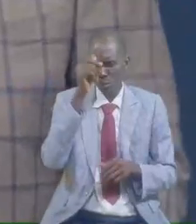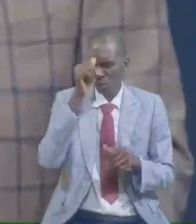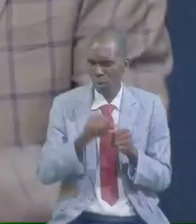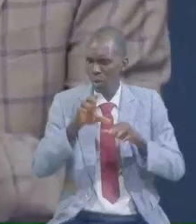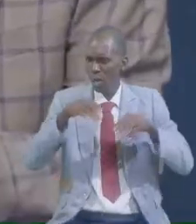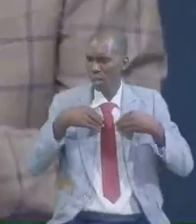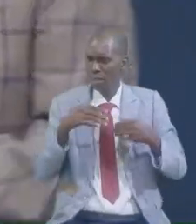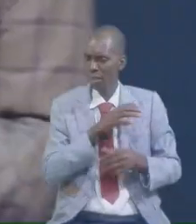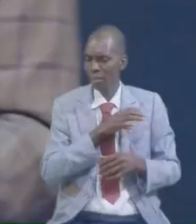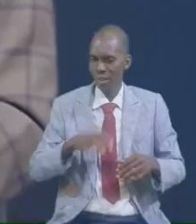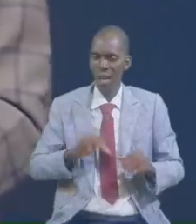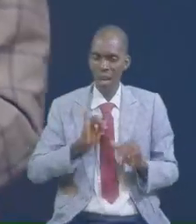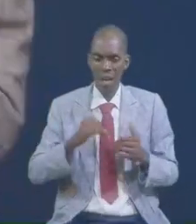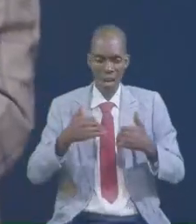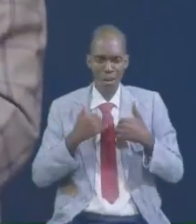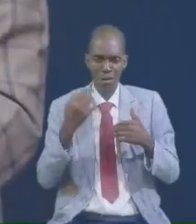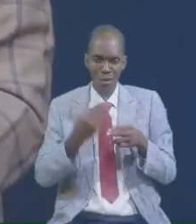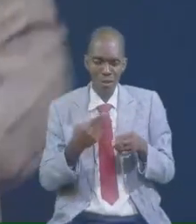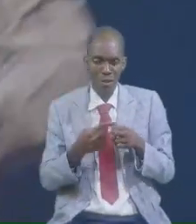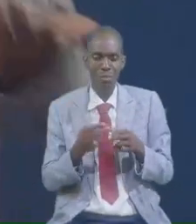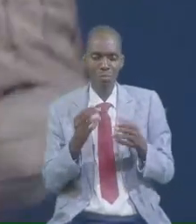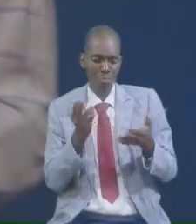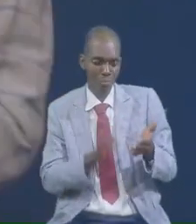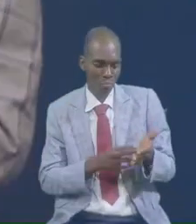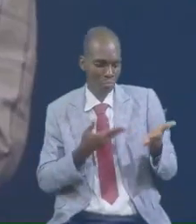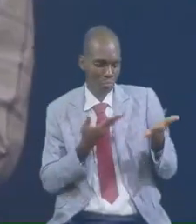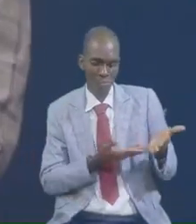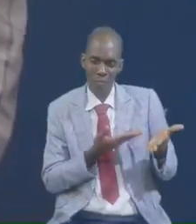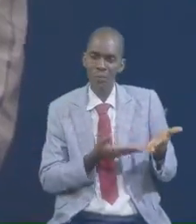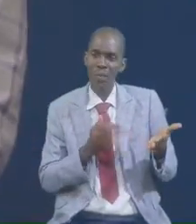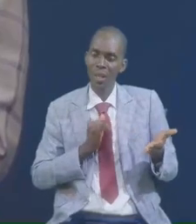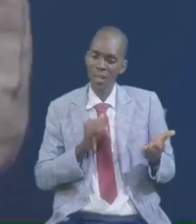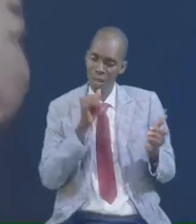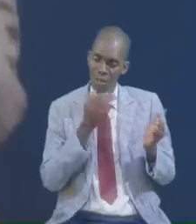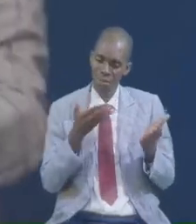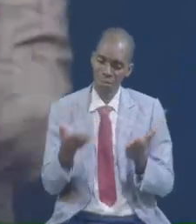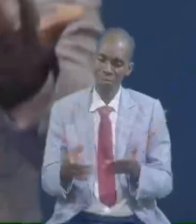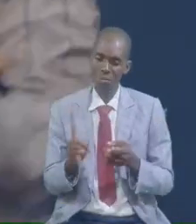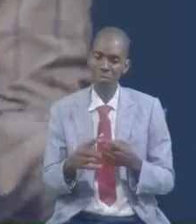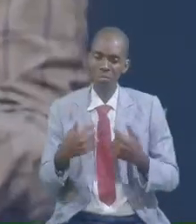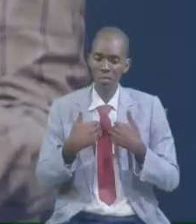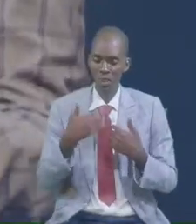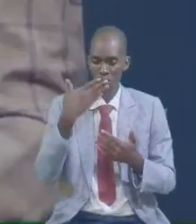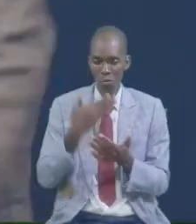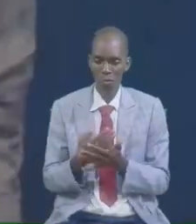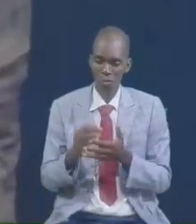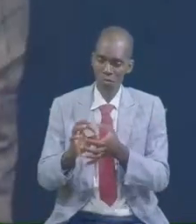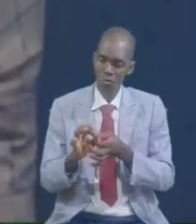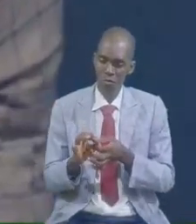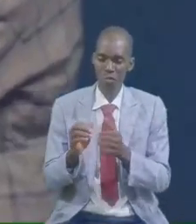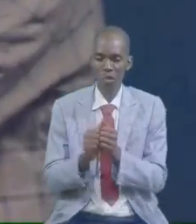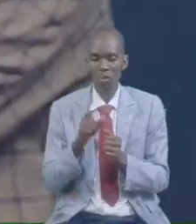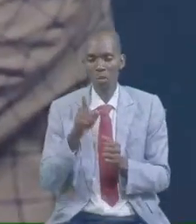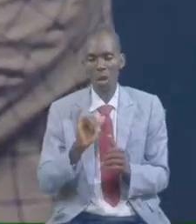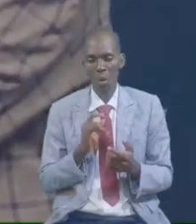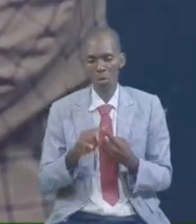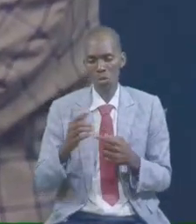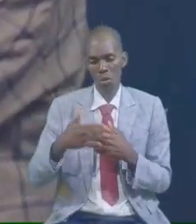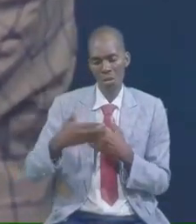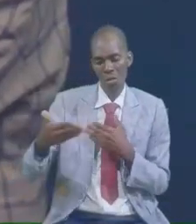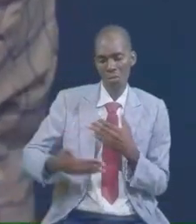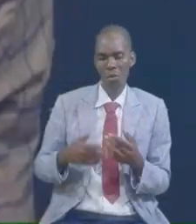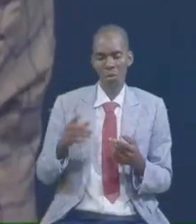au Seigneur. Ah, j'ai ta carte. Et je veux partager, communier avec toi. Et je veux t'inviter à une